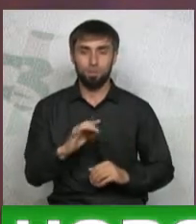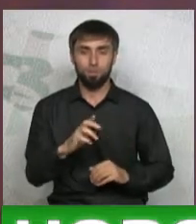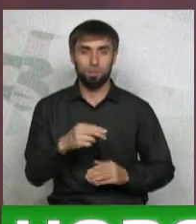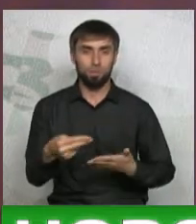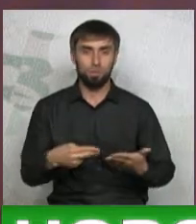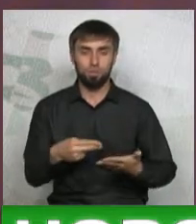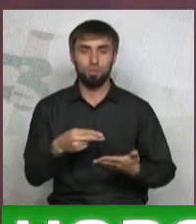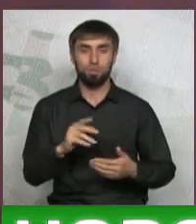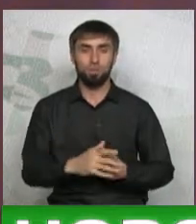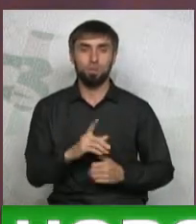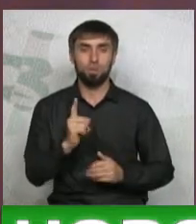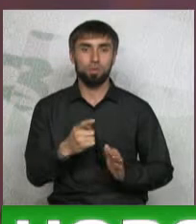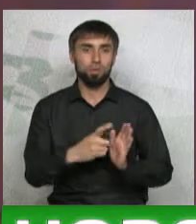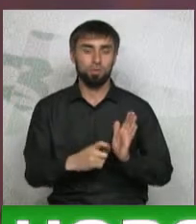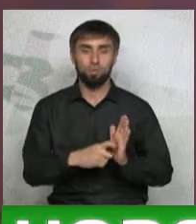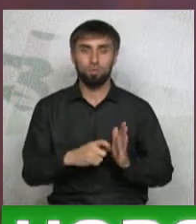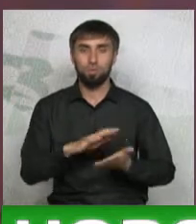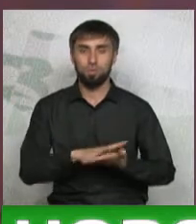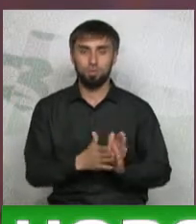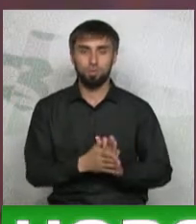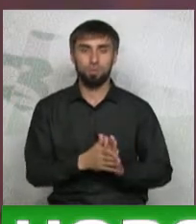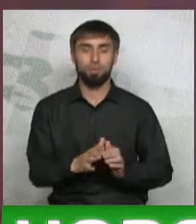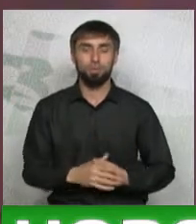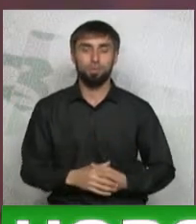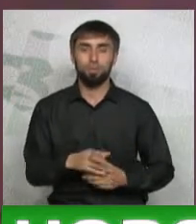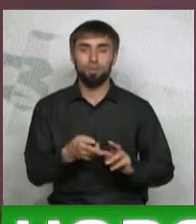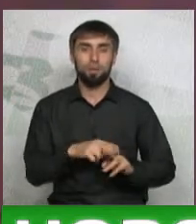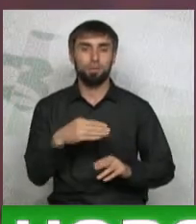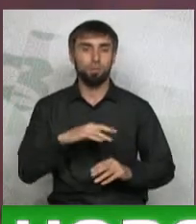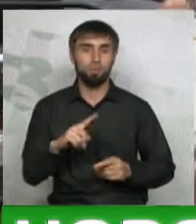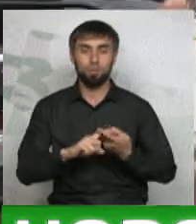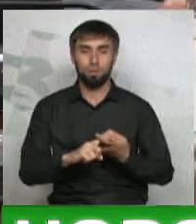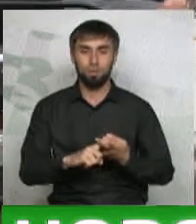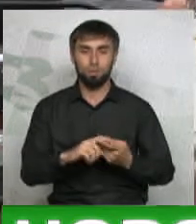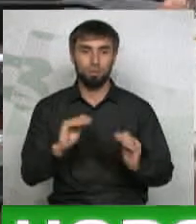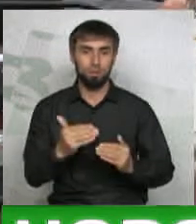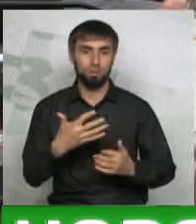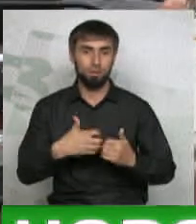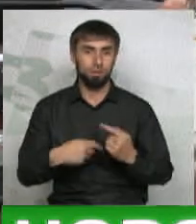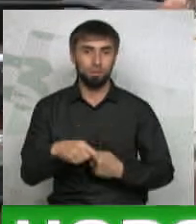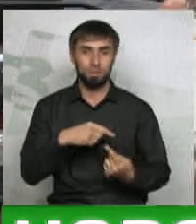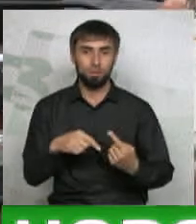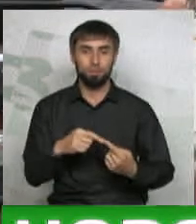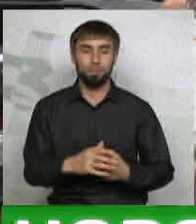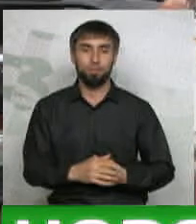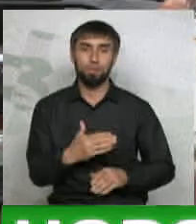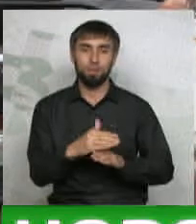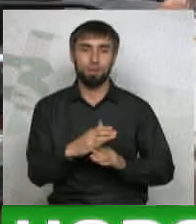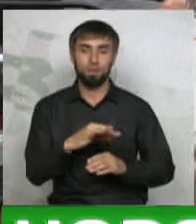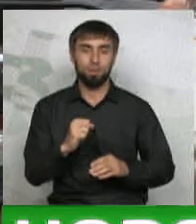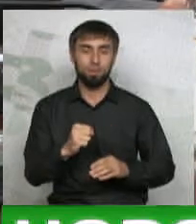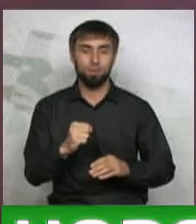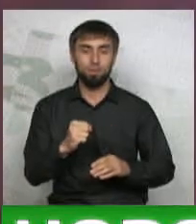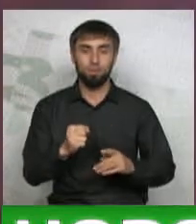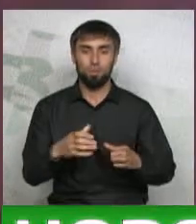заключено 1700 соглашений, 11 миллиардов рублей выдачи. Это то, что касается малого и среднего бизнеса. Кредитование